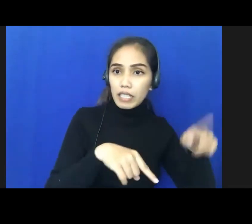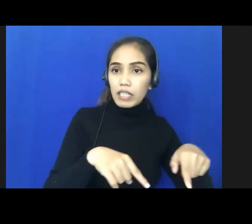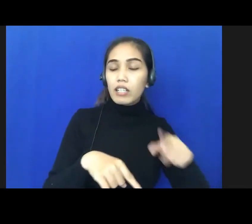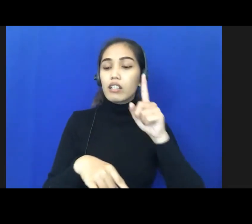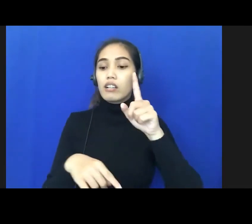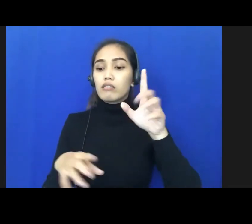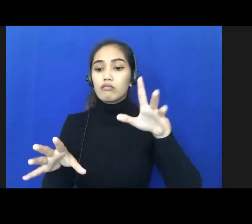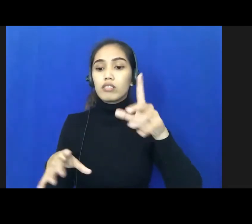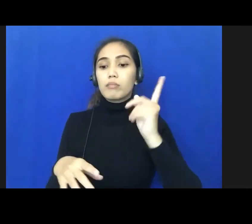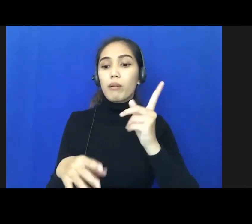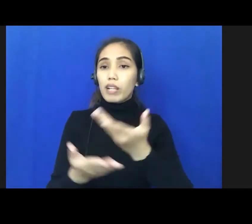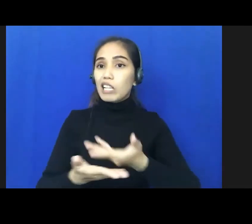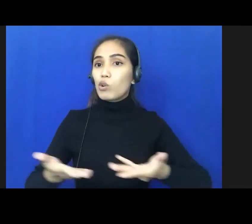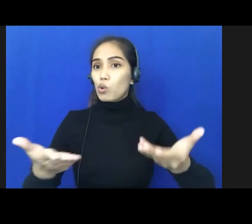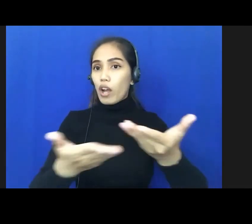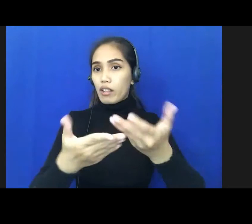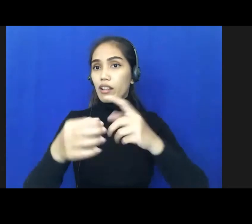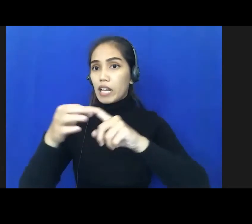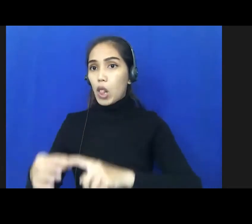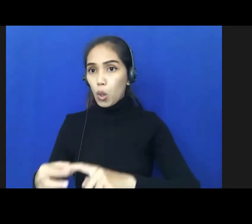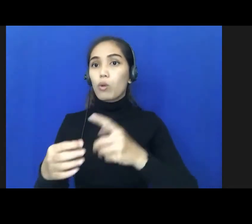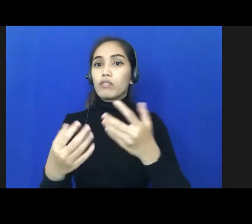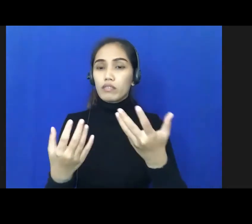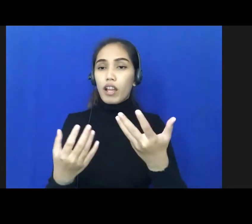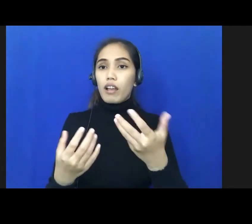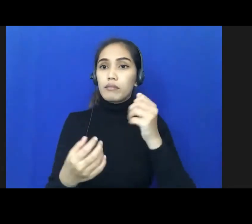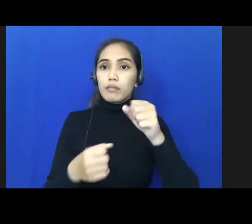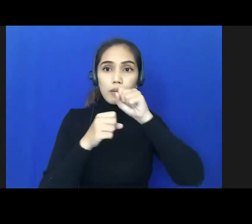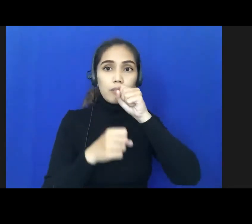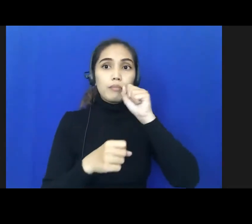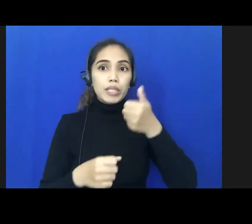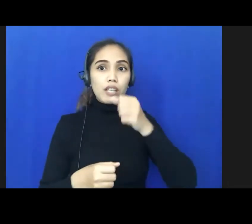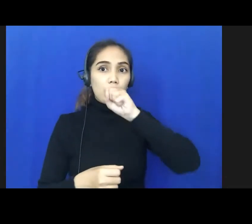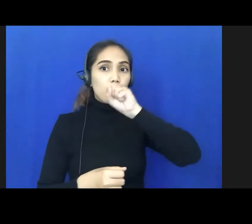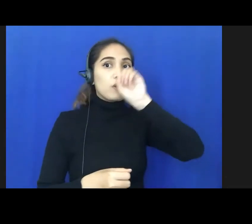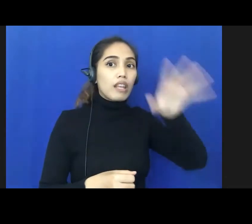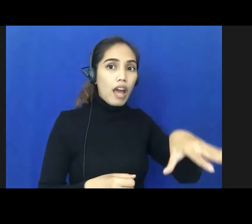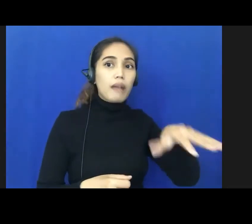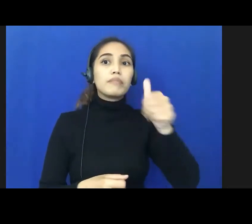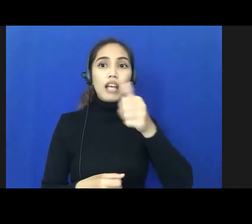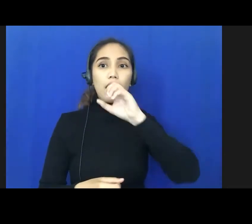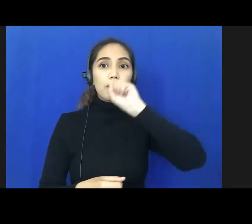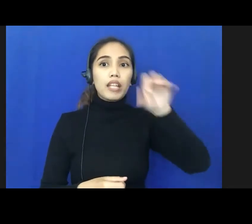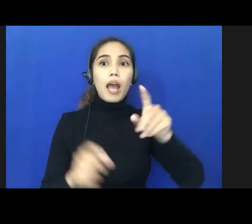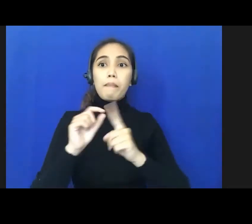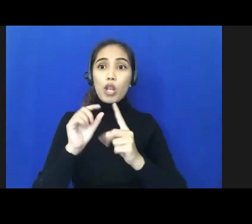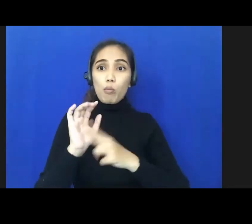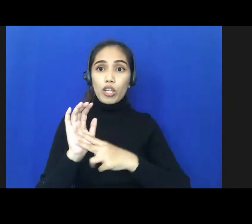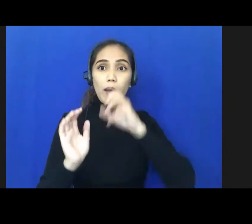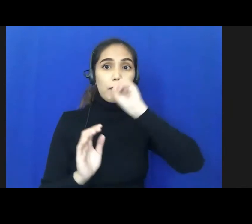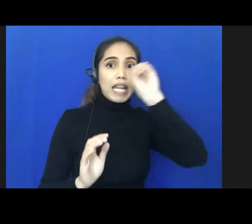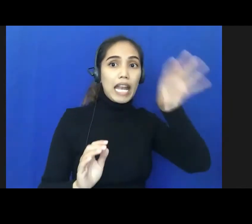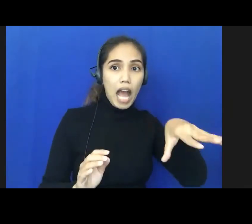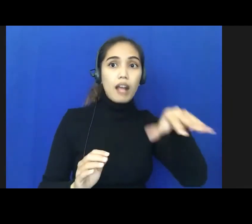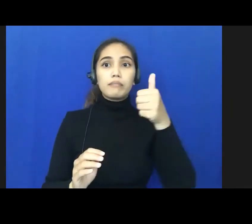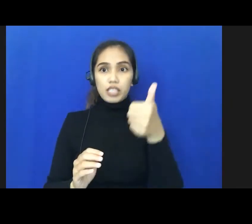lingkungan. Pneumonia dapat menular melalui udara, percikan batuk dan bersin, dan benda-benda yang terkena percikan